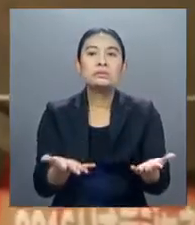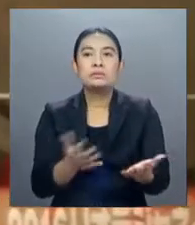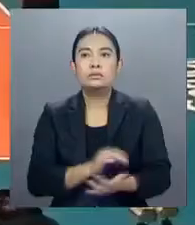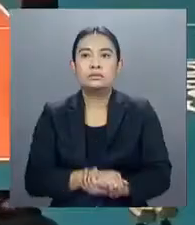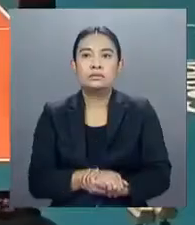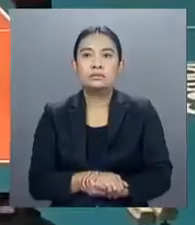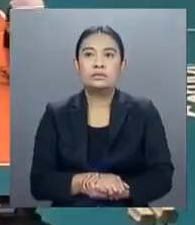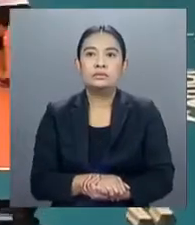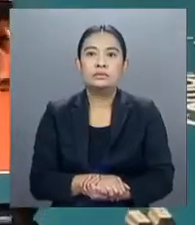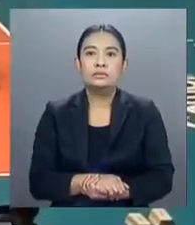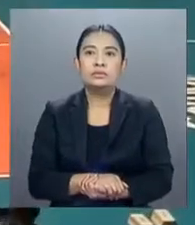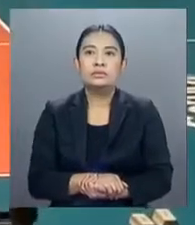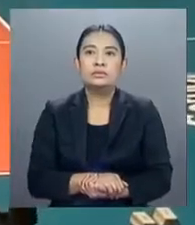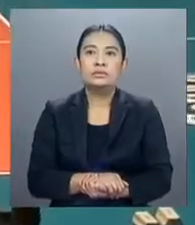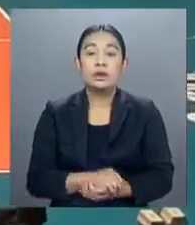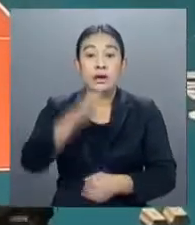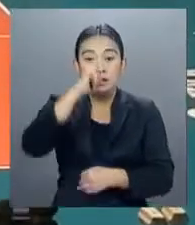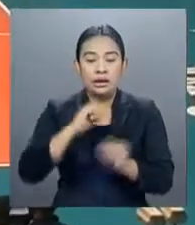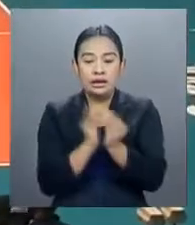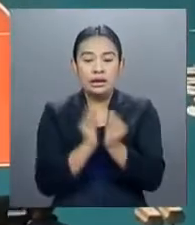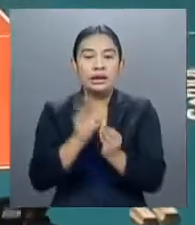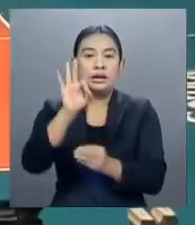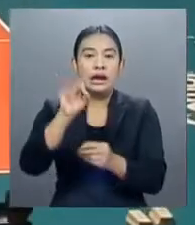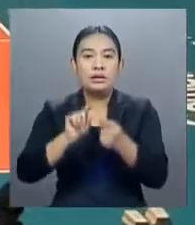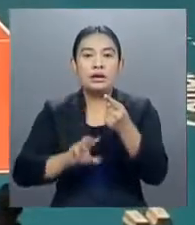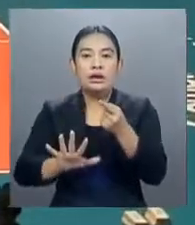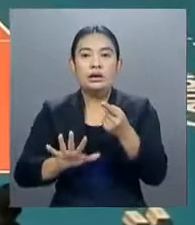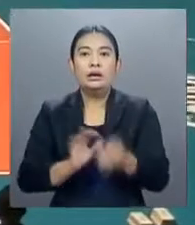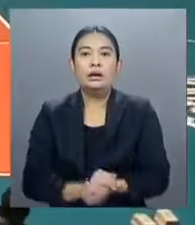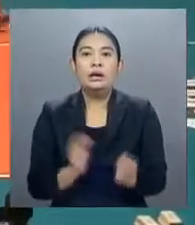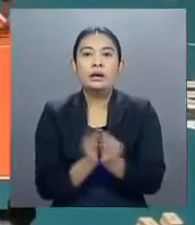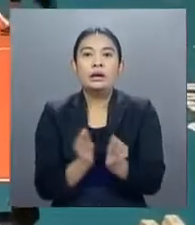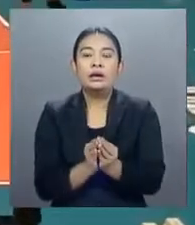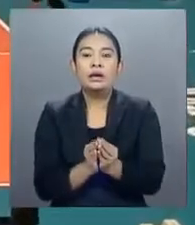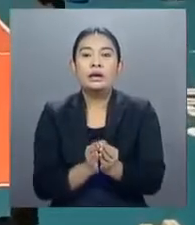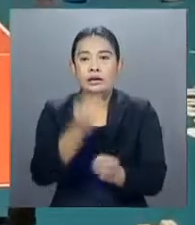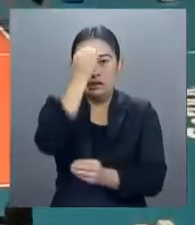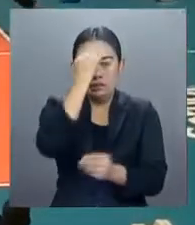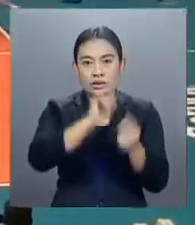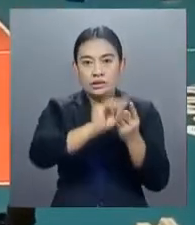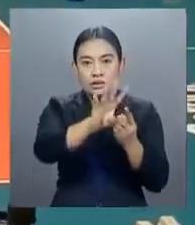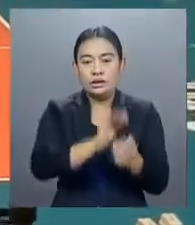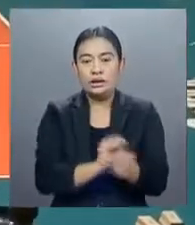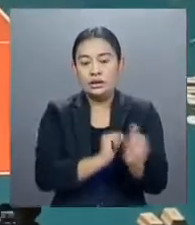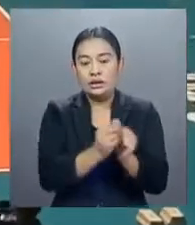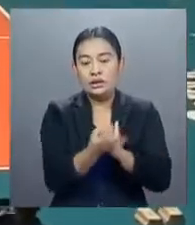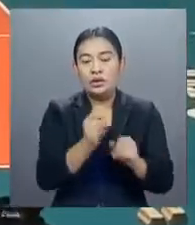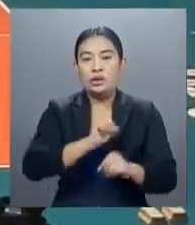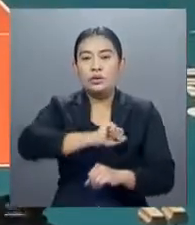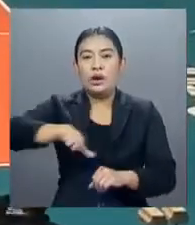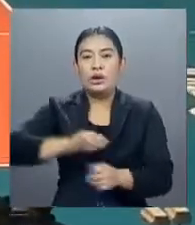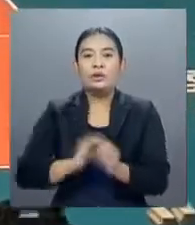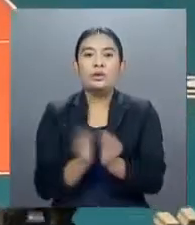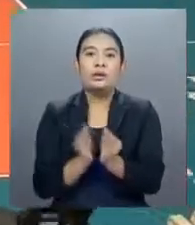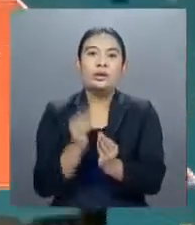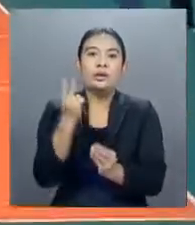หรอ แข่งจบ6นัดไทยเก็บเพิ่มเป็น9คะแนนอยู่อันดับที่5มีคะแนนตามหลังญี่ปุ่นอันดับ4ที่แข่งน้อยกว่า1เกมอยู่2คะแนนจ